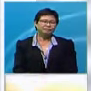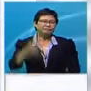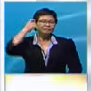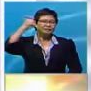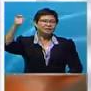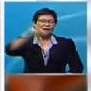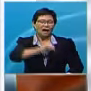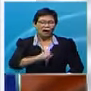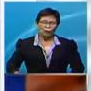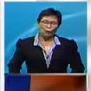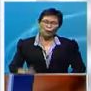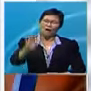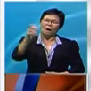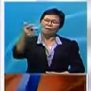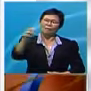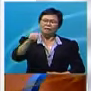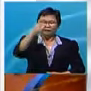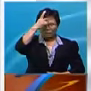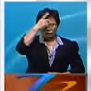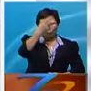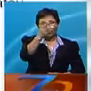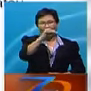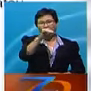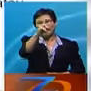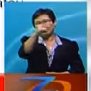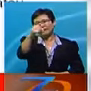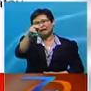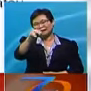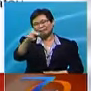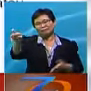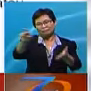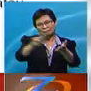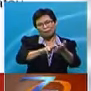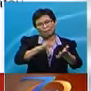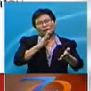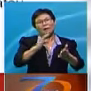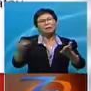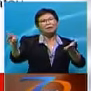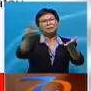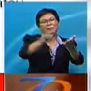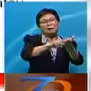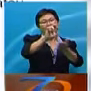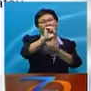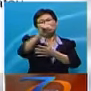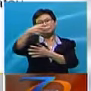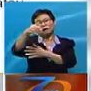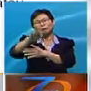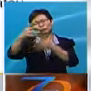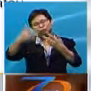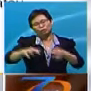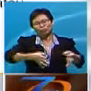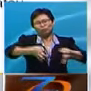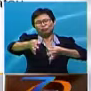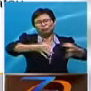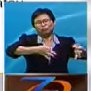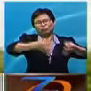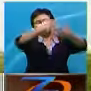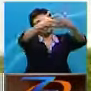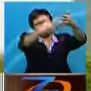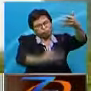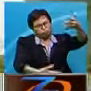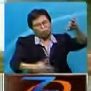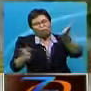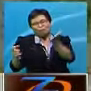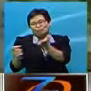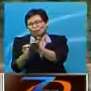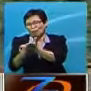Setiausaha Agung FAM Datuk Hamidin Muhammad Amin dalam kenyataannya memberitahu kenyataan SPRM itu telah menjelaskan sepenuhnya isi kandungan pena